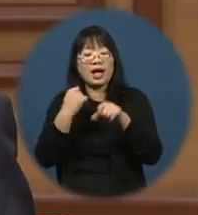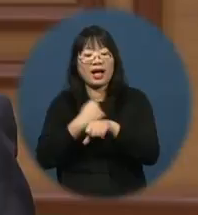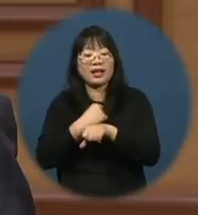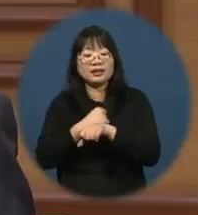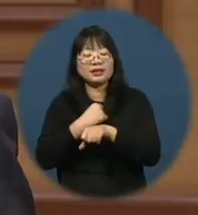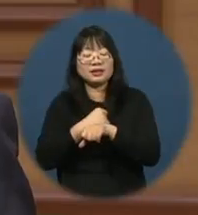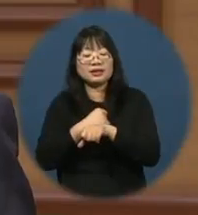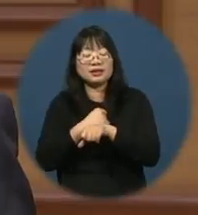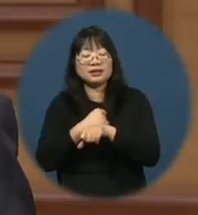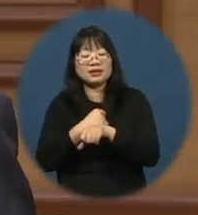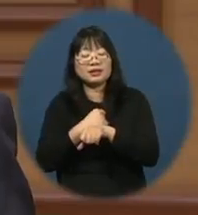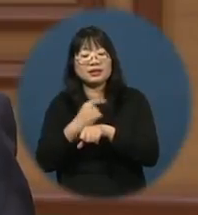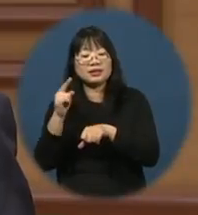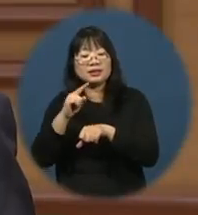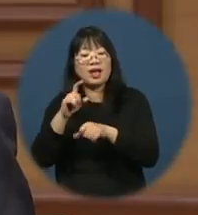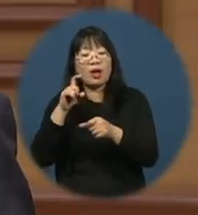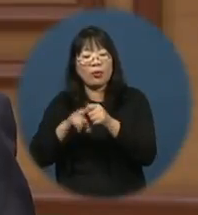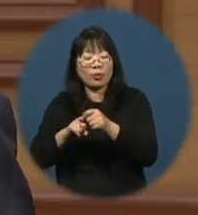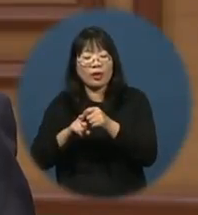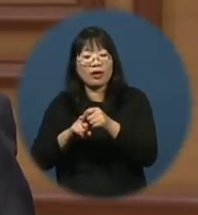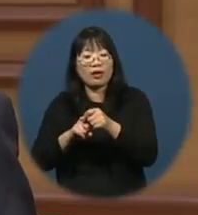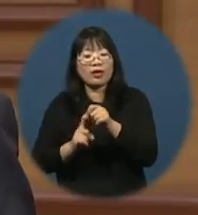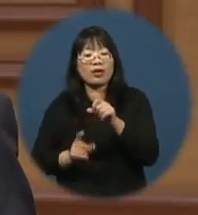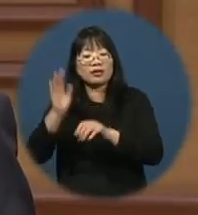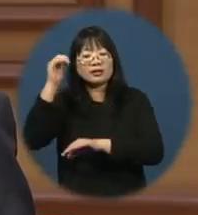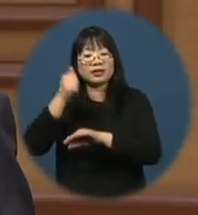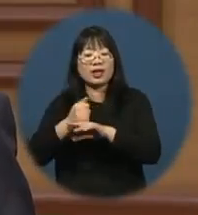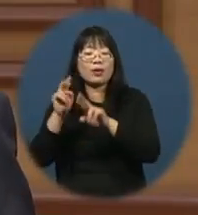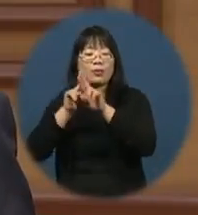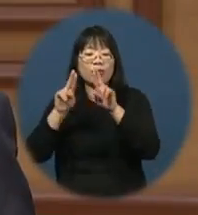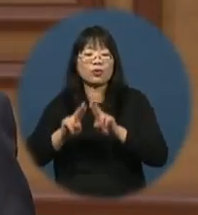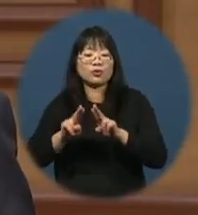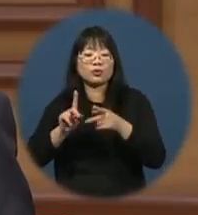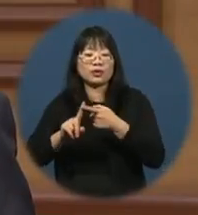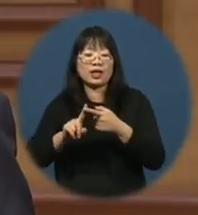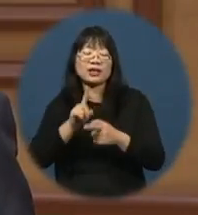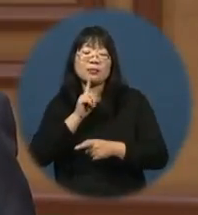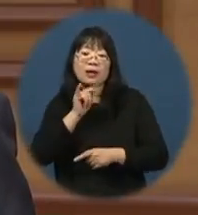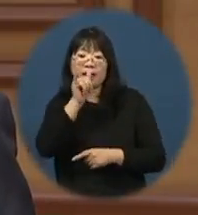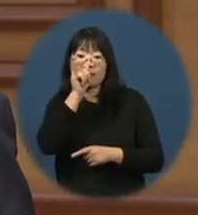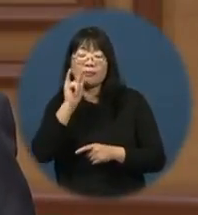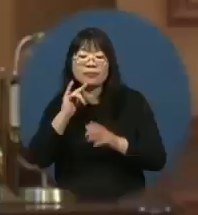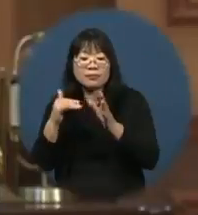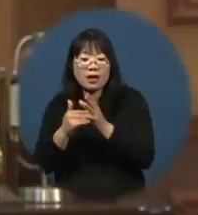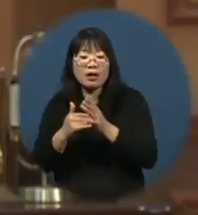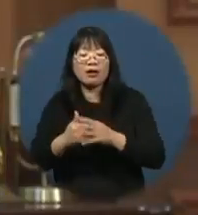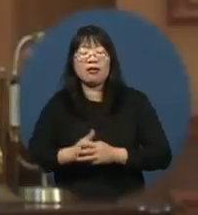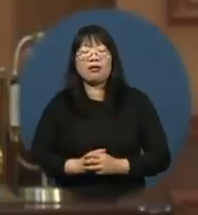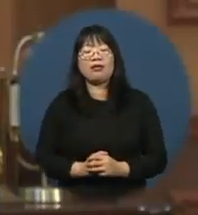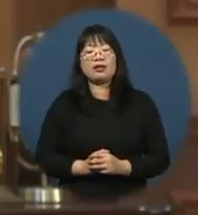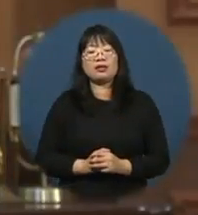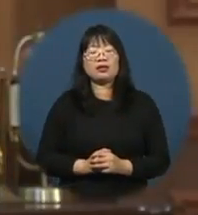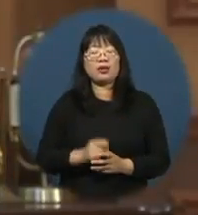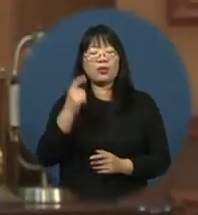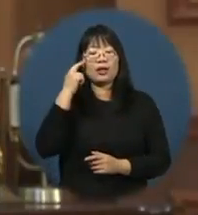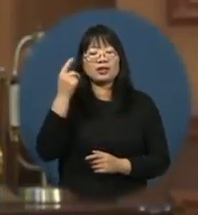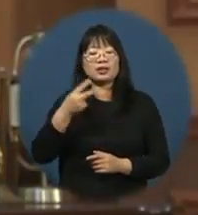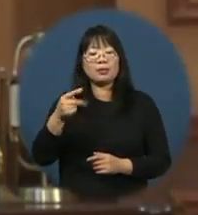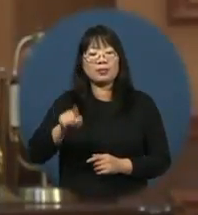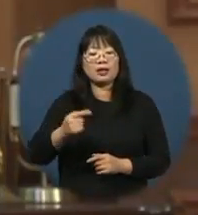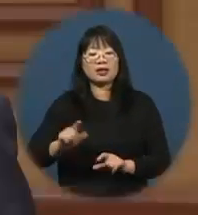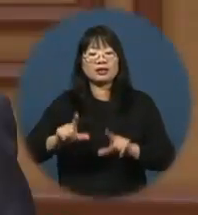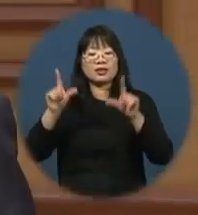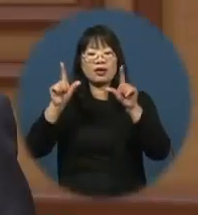하는 그 목적의 최후의 보루라는 그런 이야기가 되겠는데요. 왜